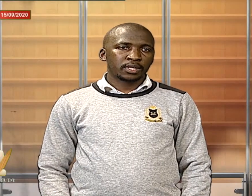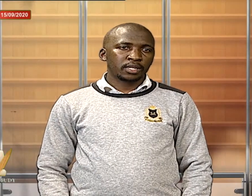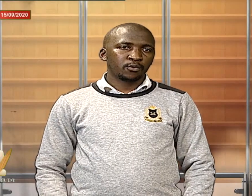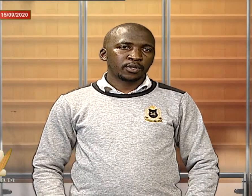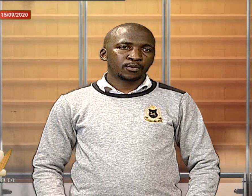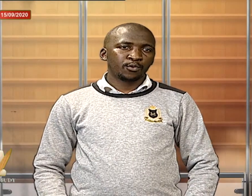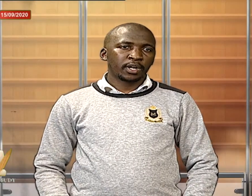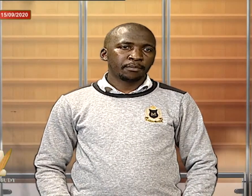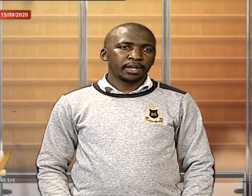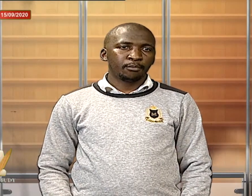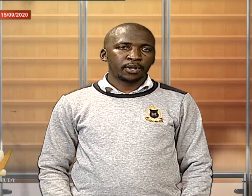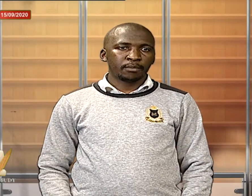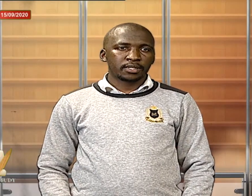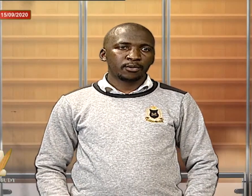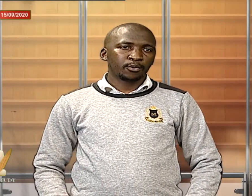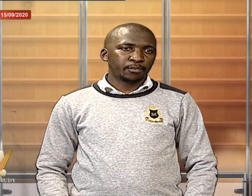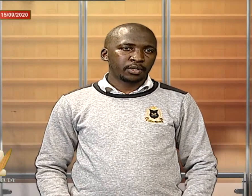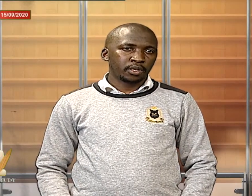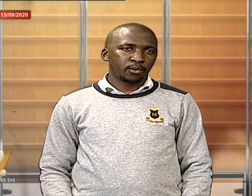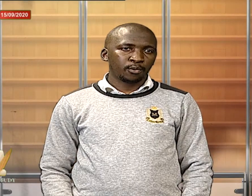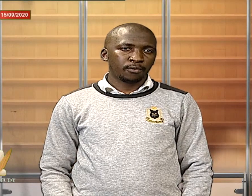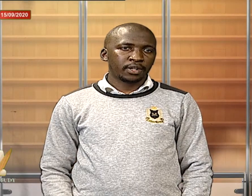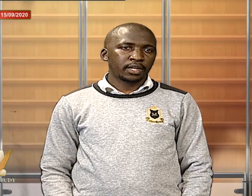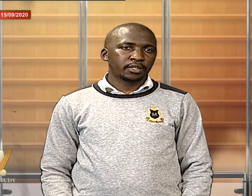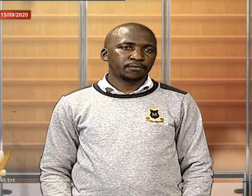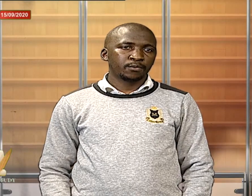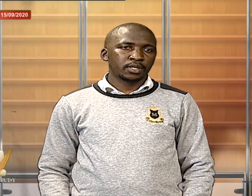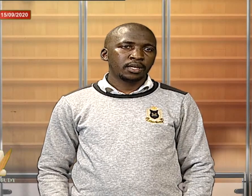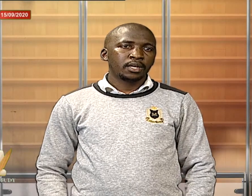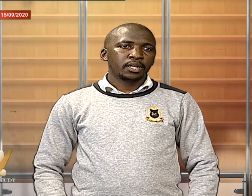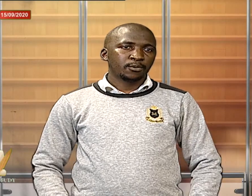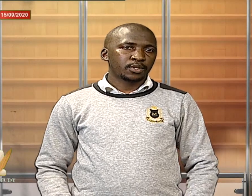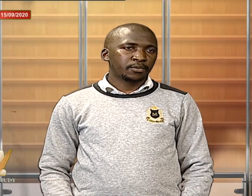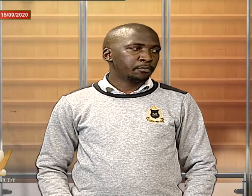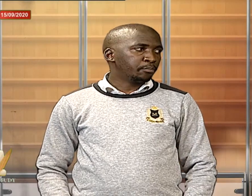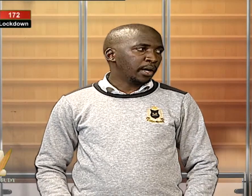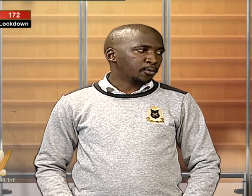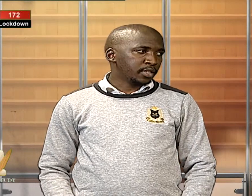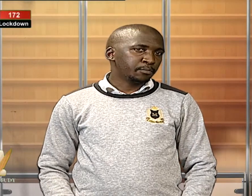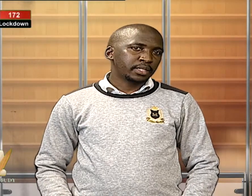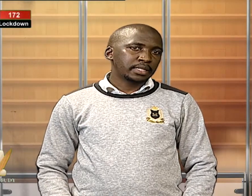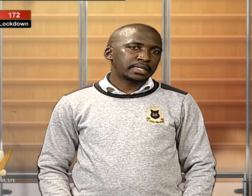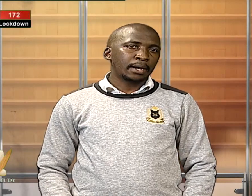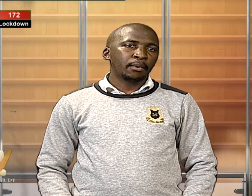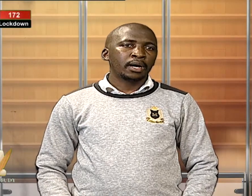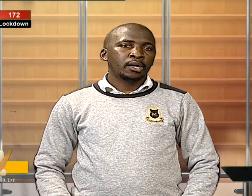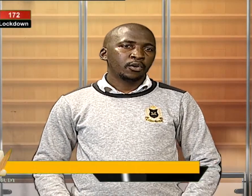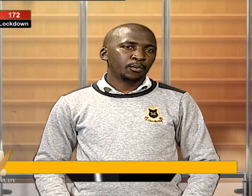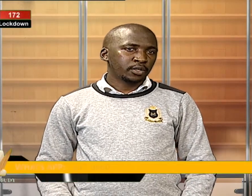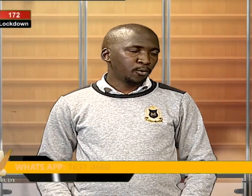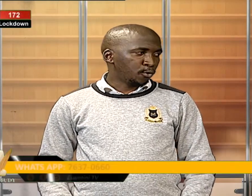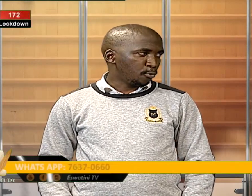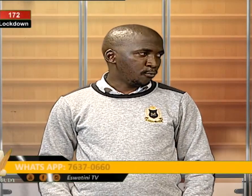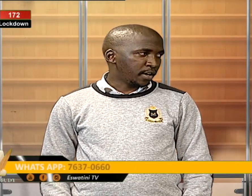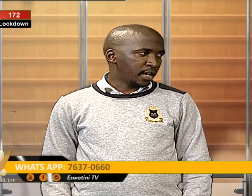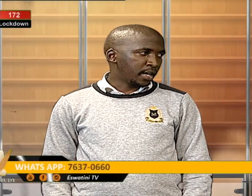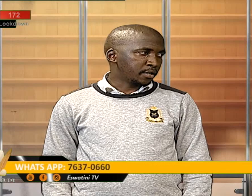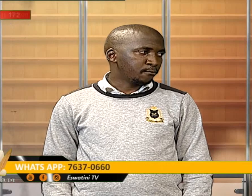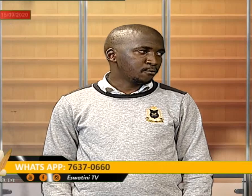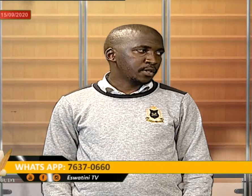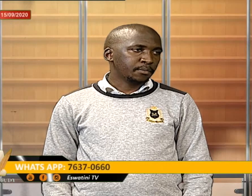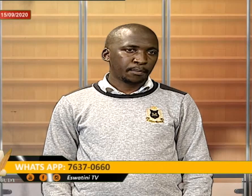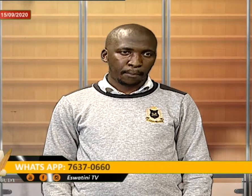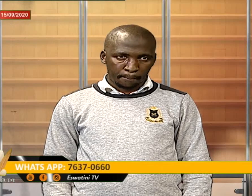ati ukuthi uma sikhuluma ngemihambo nemasiko ngitiphi ihloko lokufanele atifunze nekuthi kutemibhalo ngitiphi indzaba noma tinkondlo